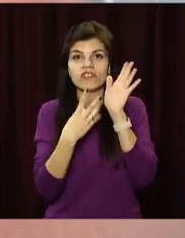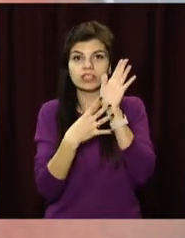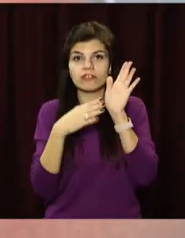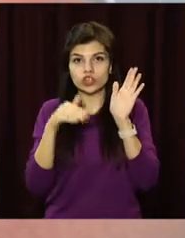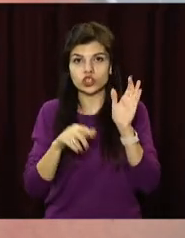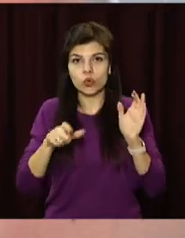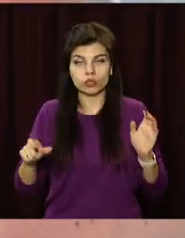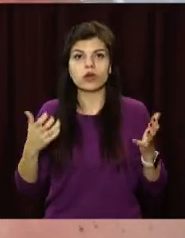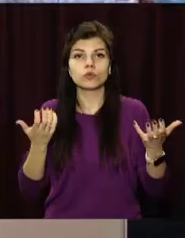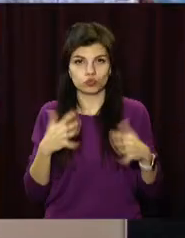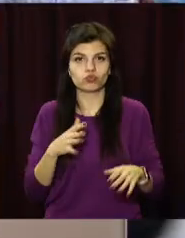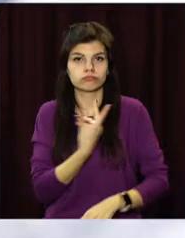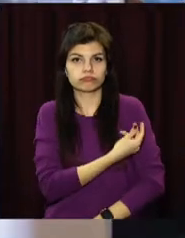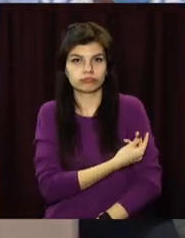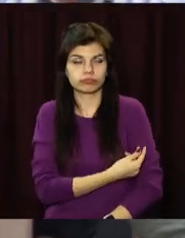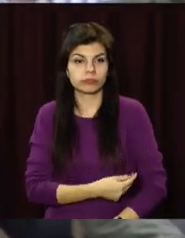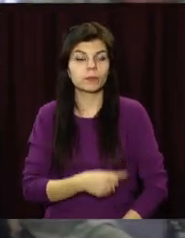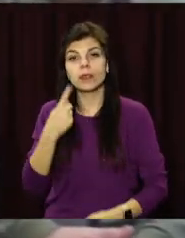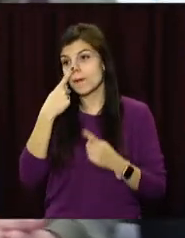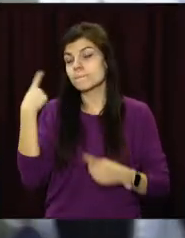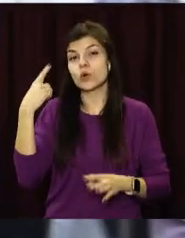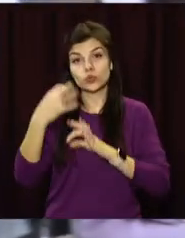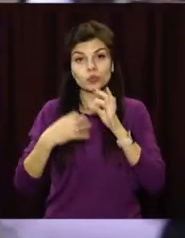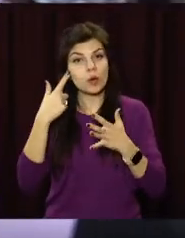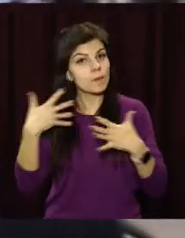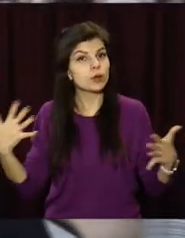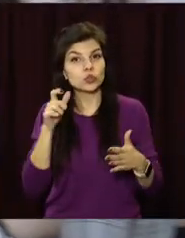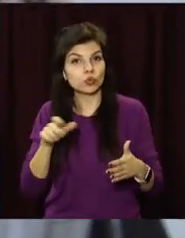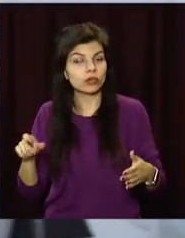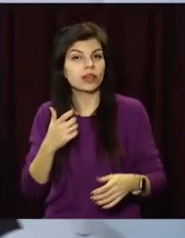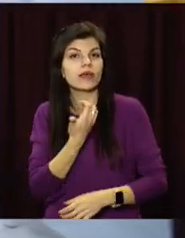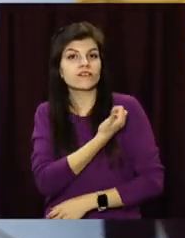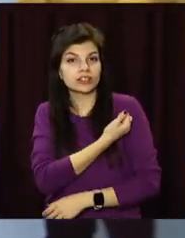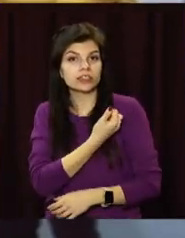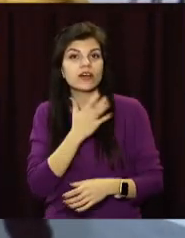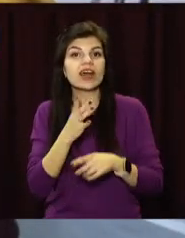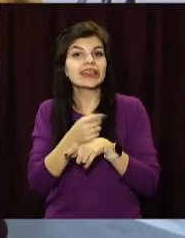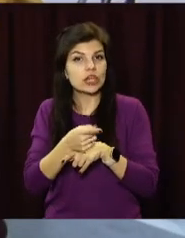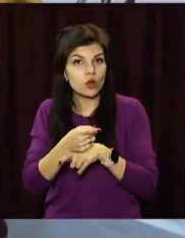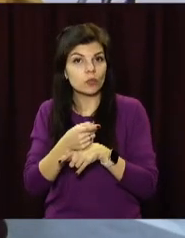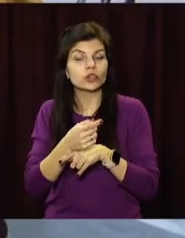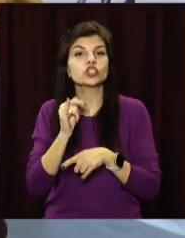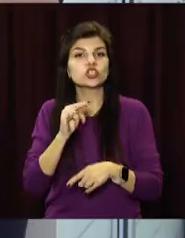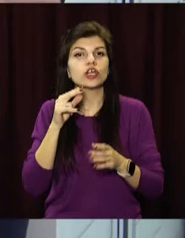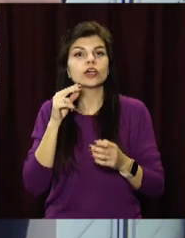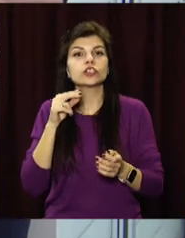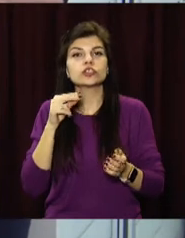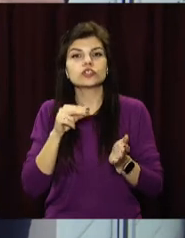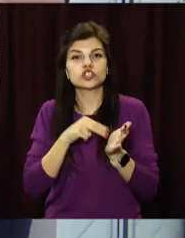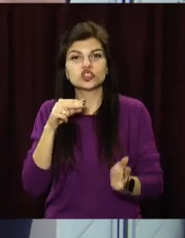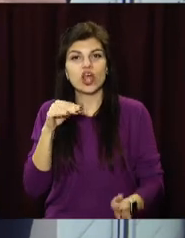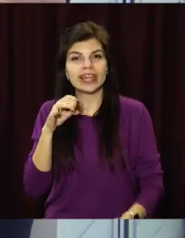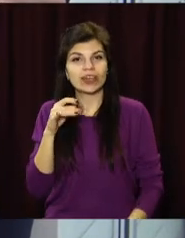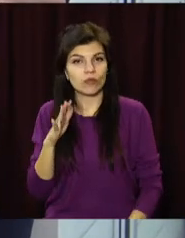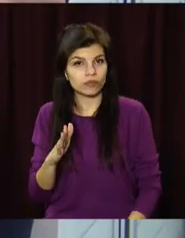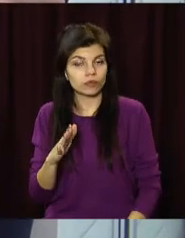людей, повідомляють у МОЗ. Минулої доби найбільше людей вакцинували в Тернопільській та Чернігівській областях, а за